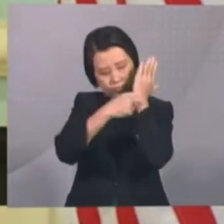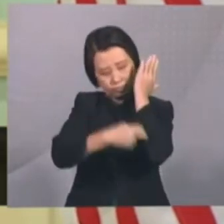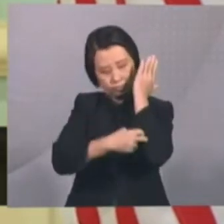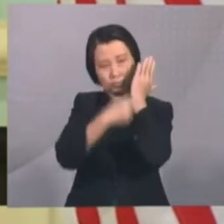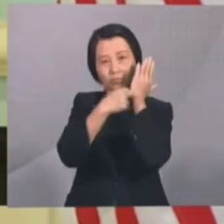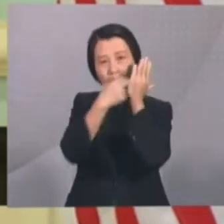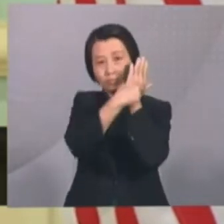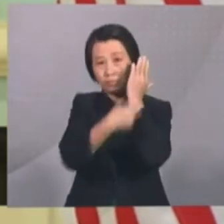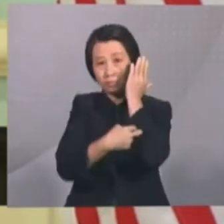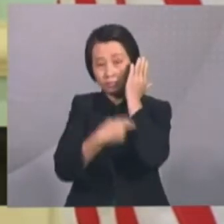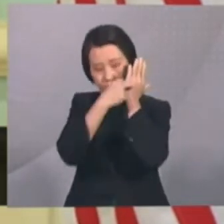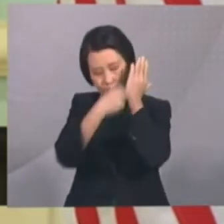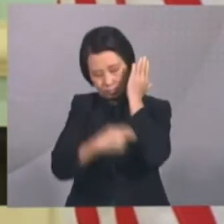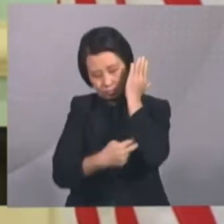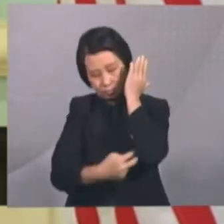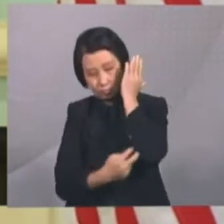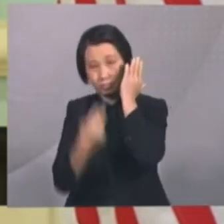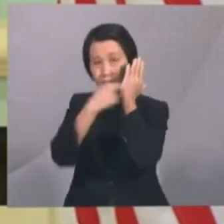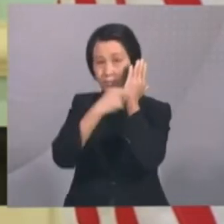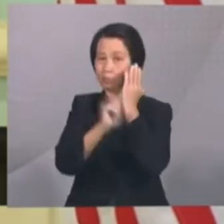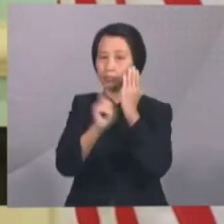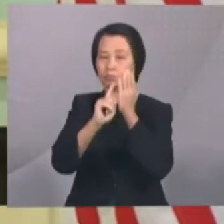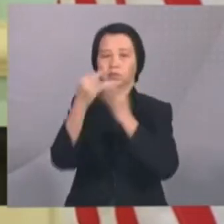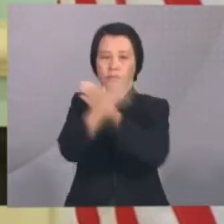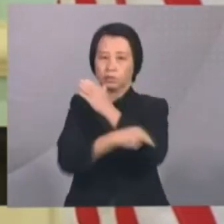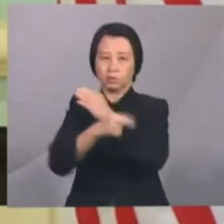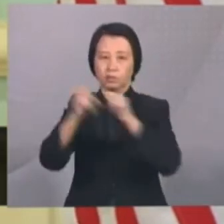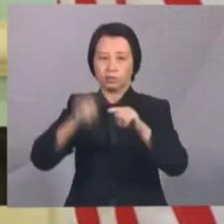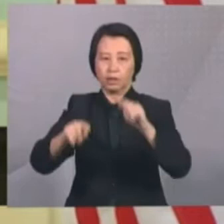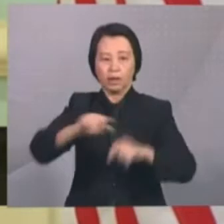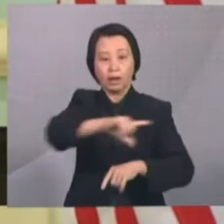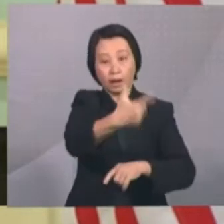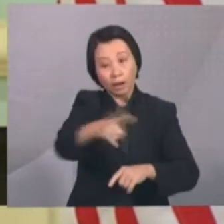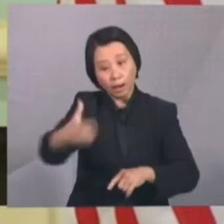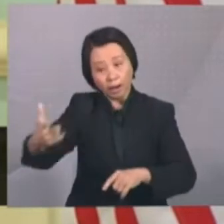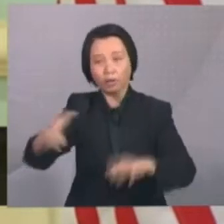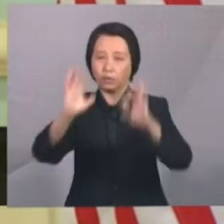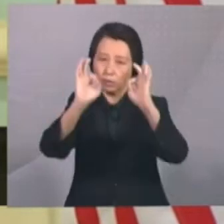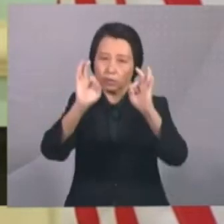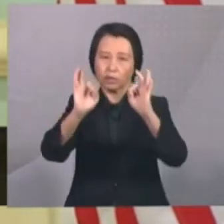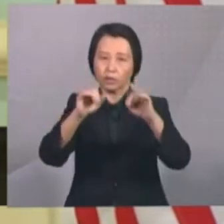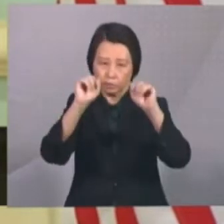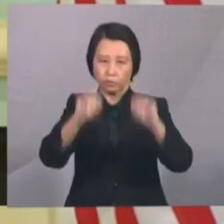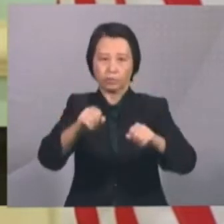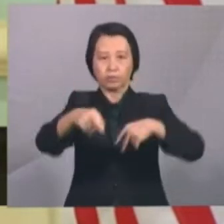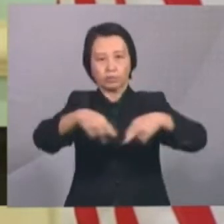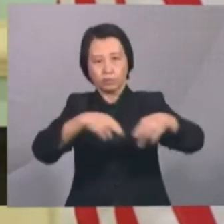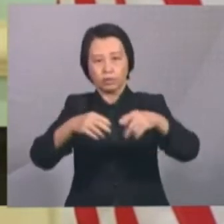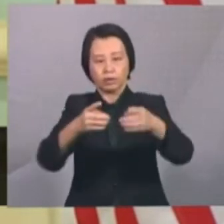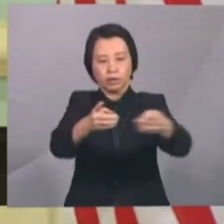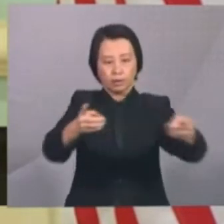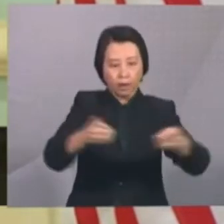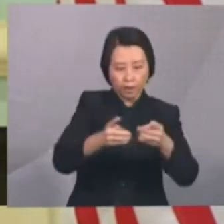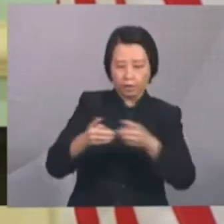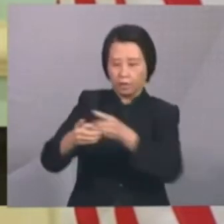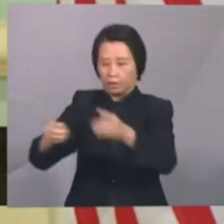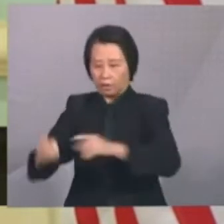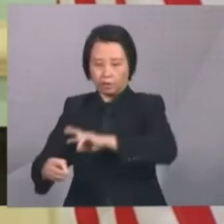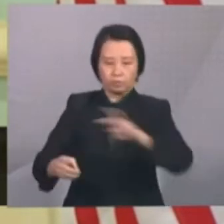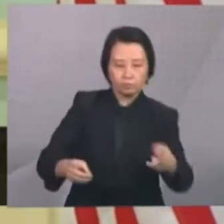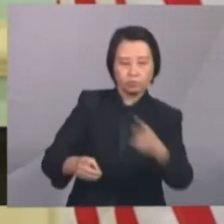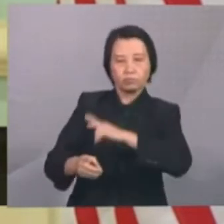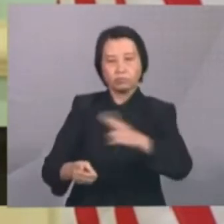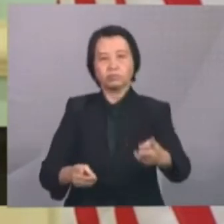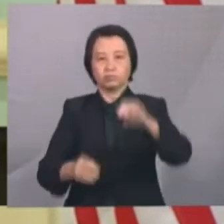masih lagi tidak dibenarkan ya lain sudah dibenarkan antardaerah dan sebagainya sudah pun di